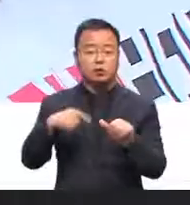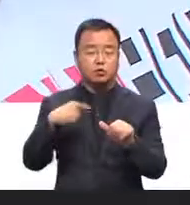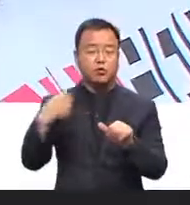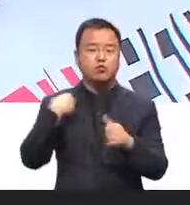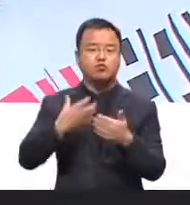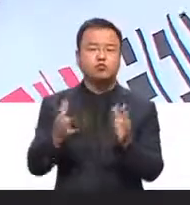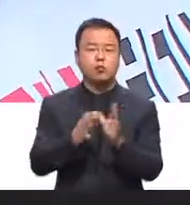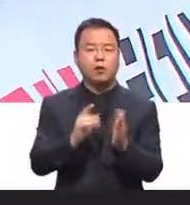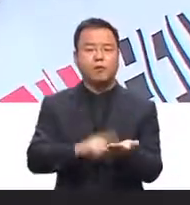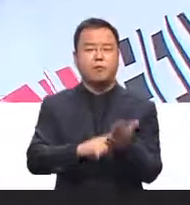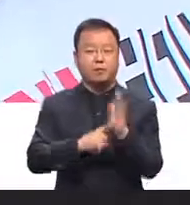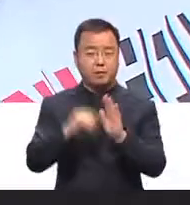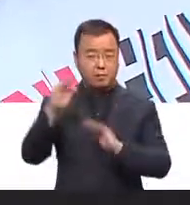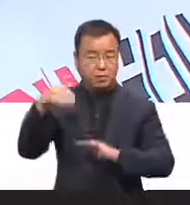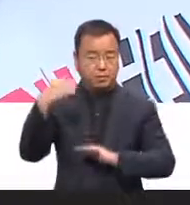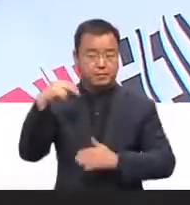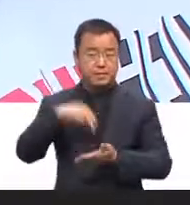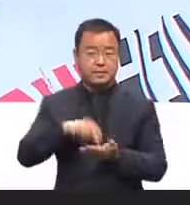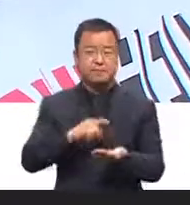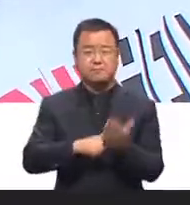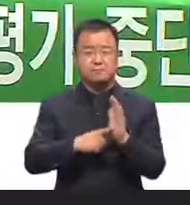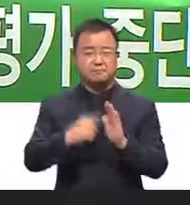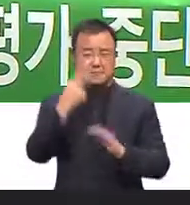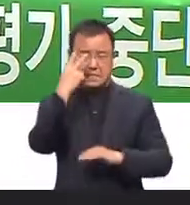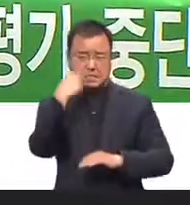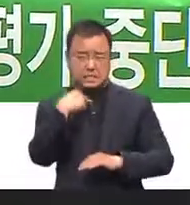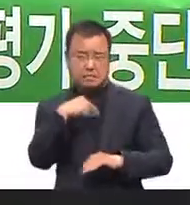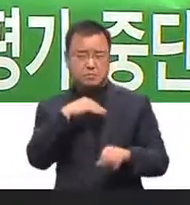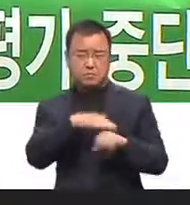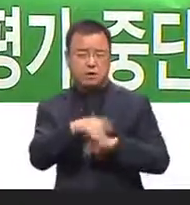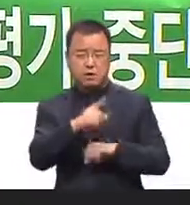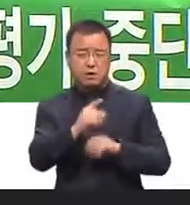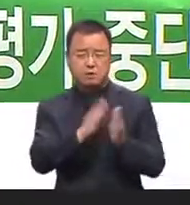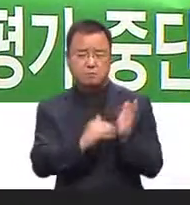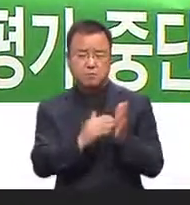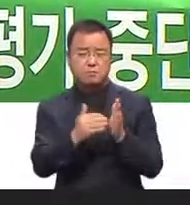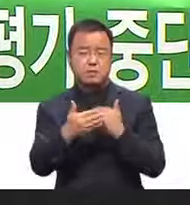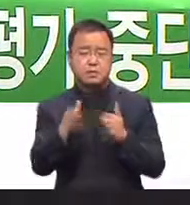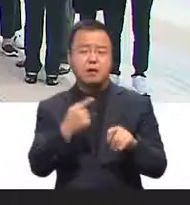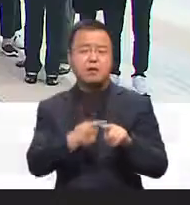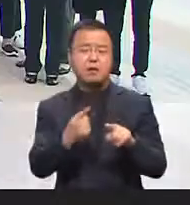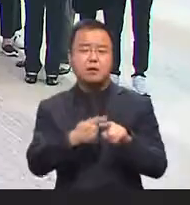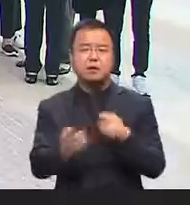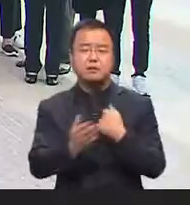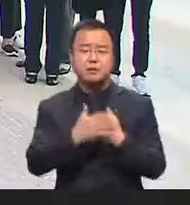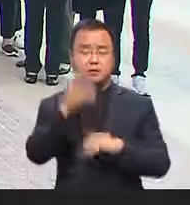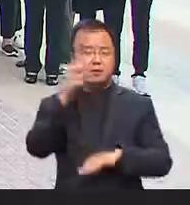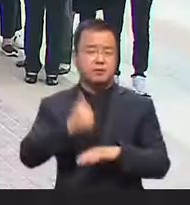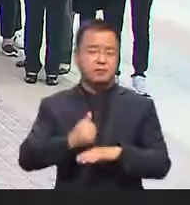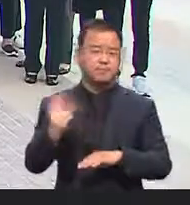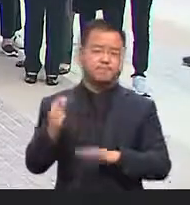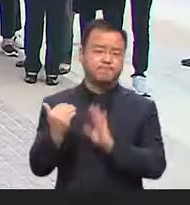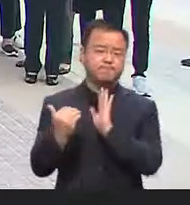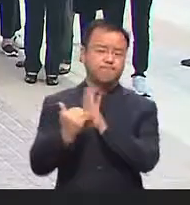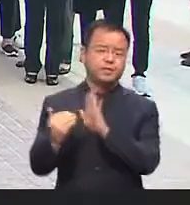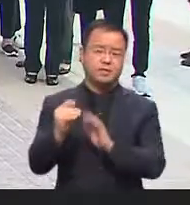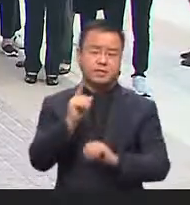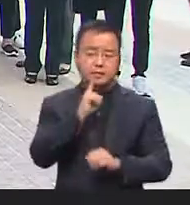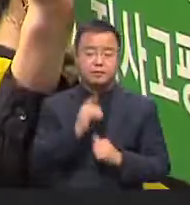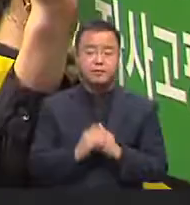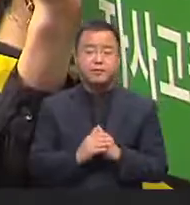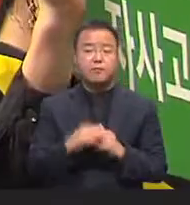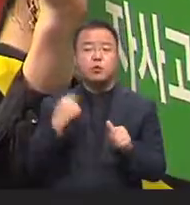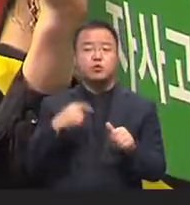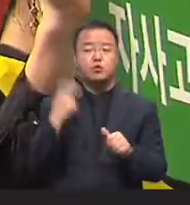직후 입장문을 내고 밀실에서 이뤄진 깜깜이 평가라며 결과를 받아들일 수 없다고 반발했습니다. 교육감의